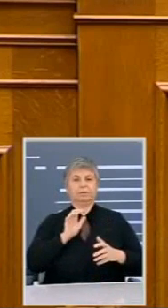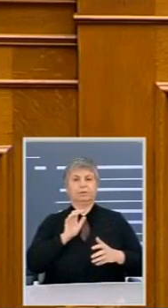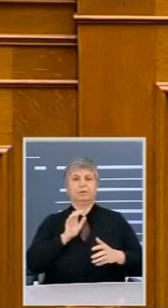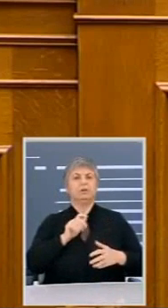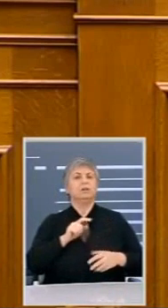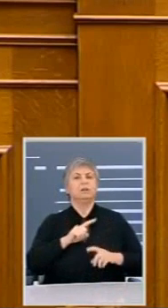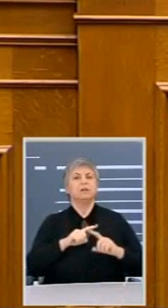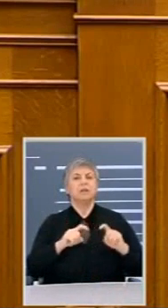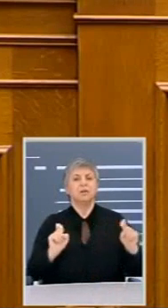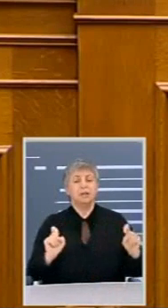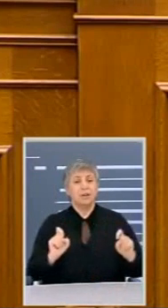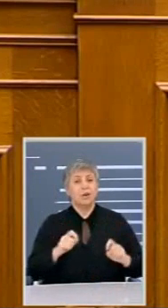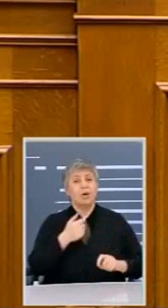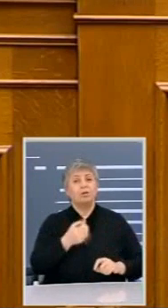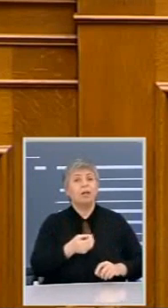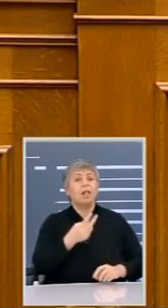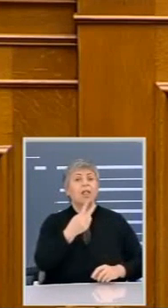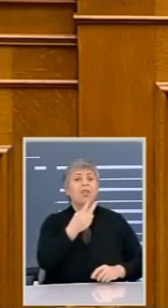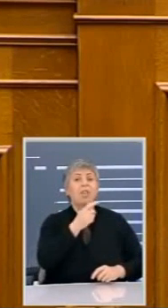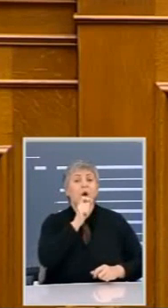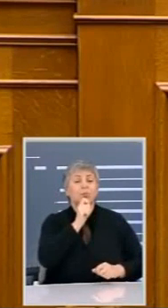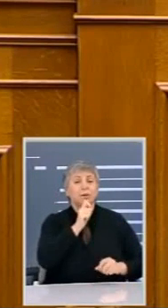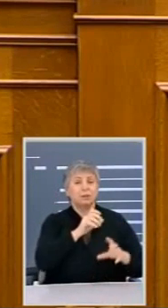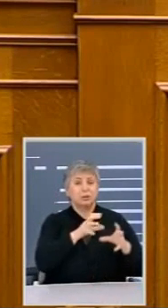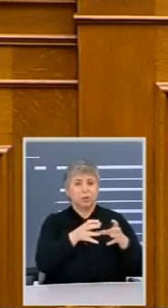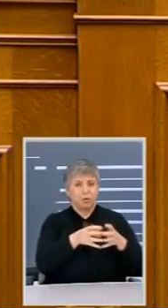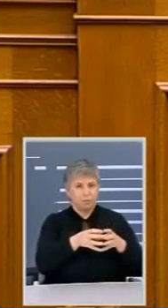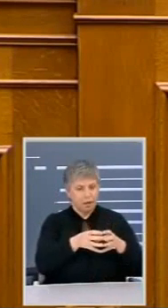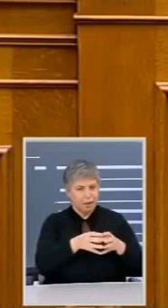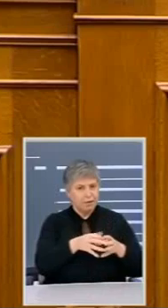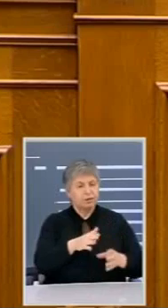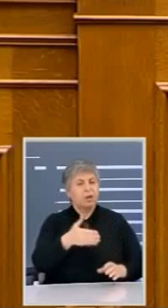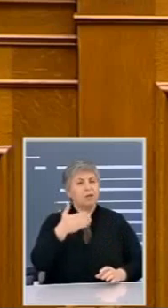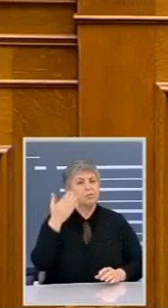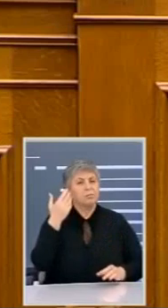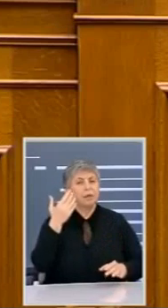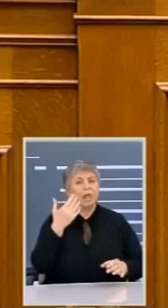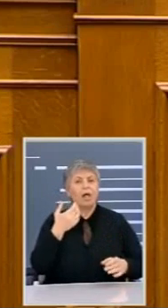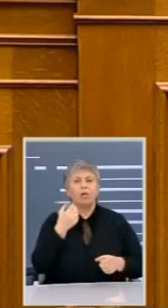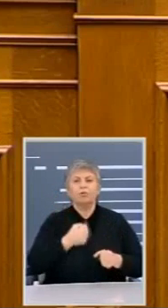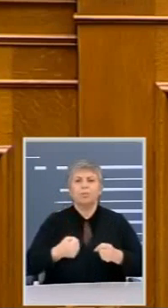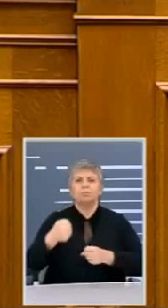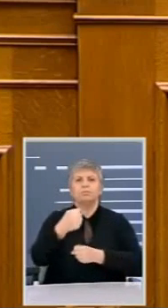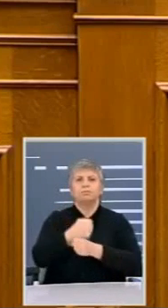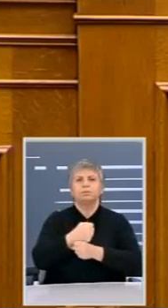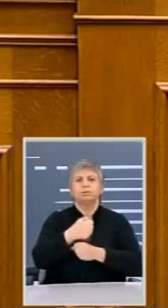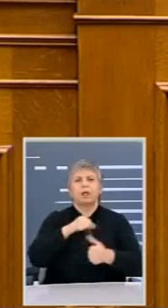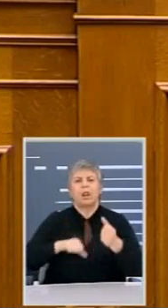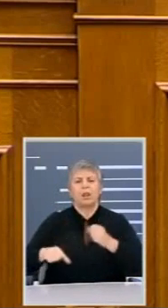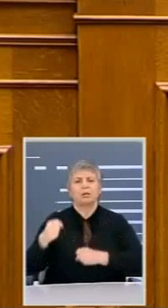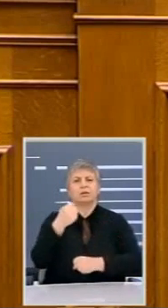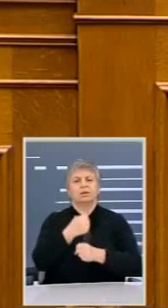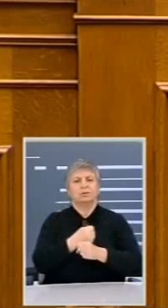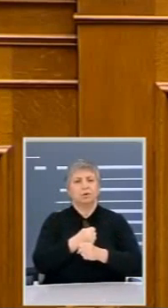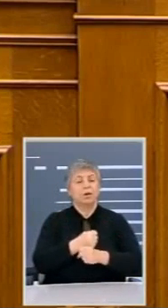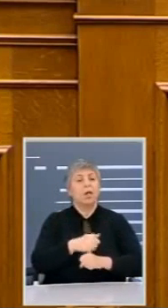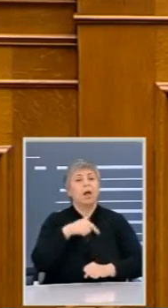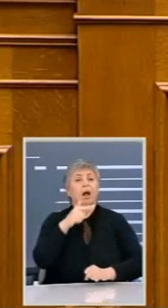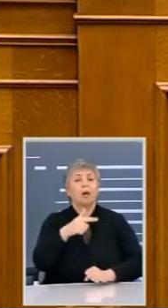ότι και τα δύο κόμματα που άλλοτε κυβερνούσαν αυτή τη χώρα δεν είδαν και δεν άκουσαν